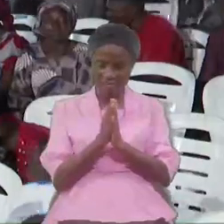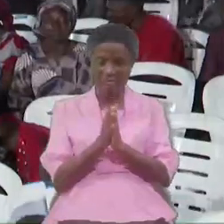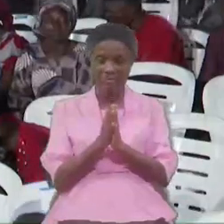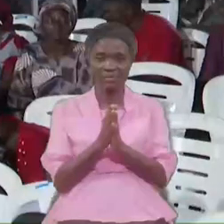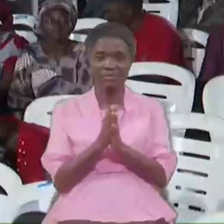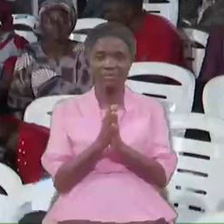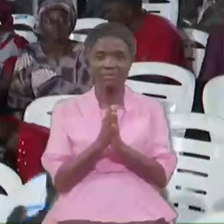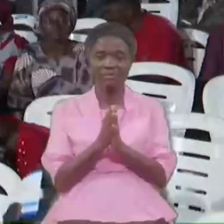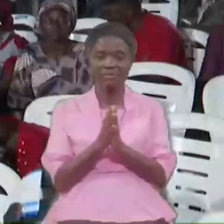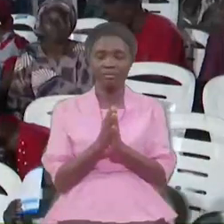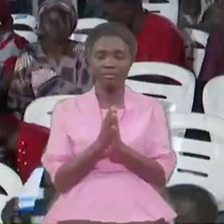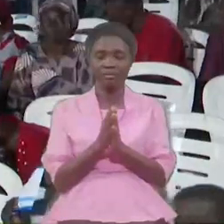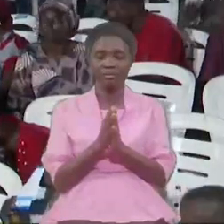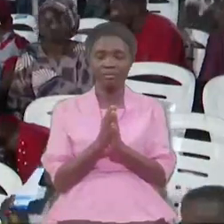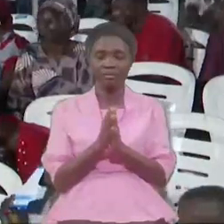Préparez-vous pour le miracle.